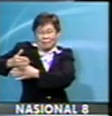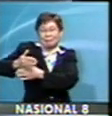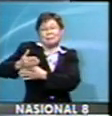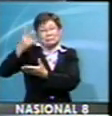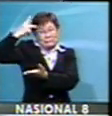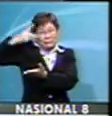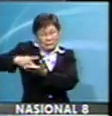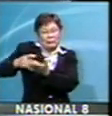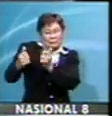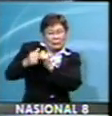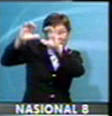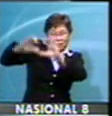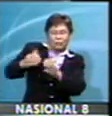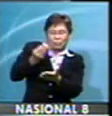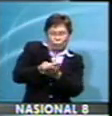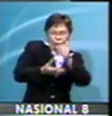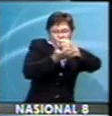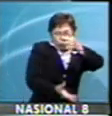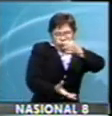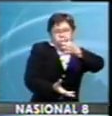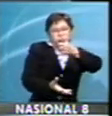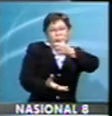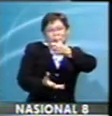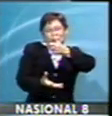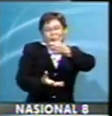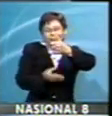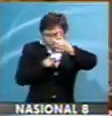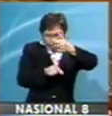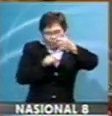seperti ini peruntukan tersebut boleh